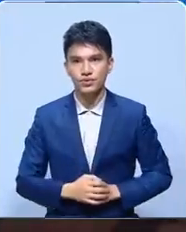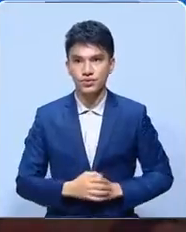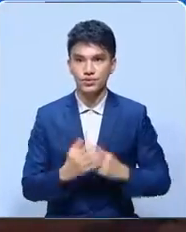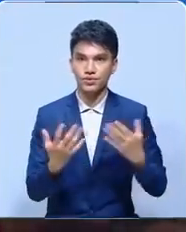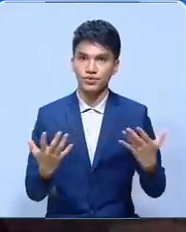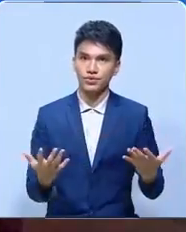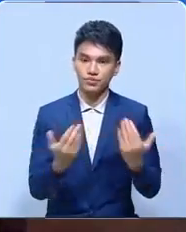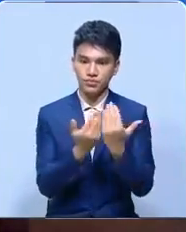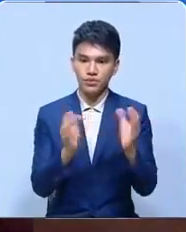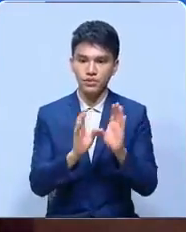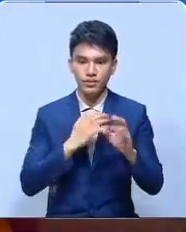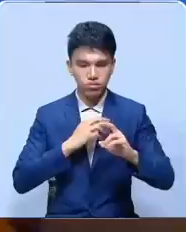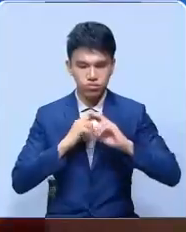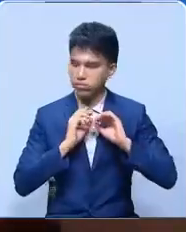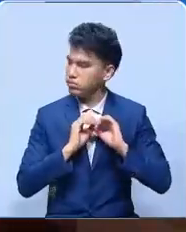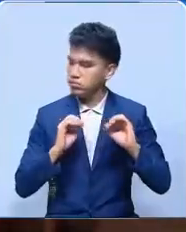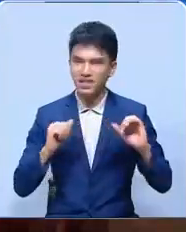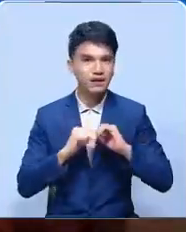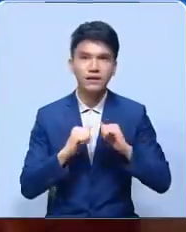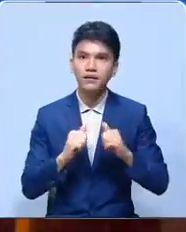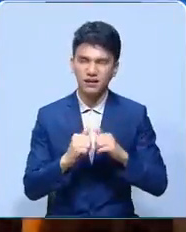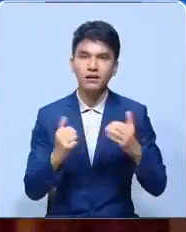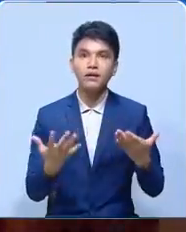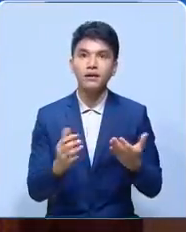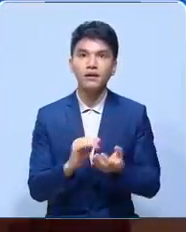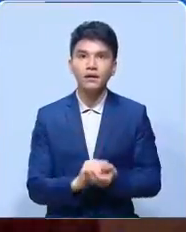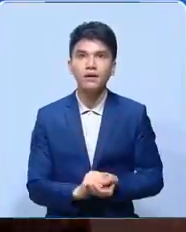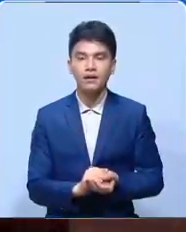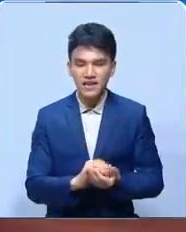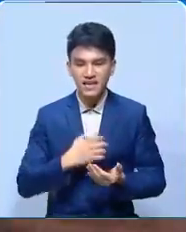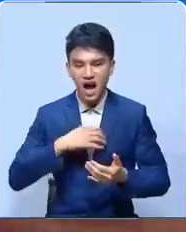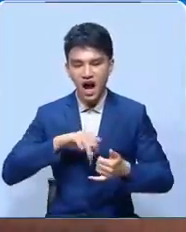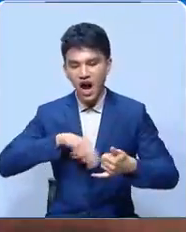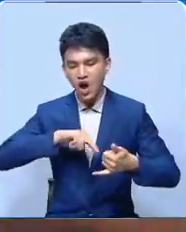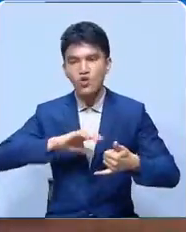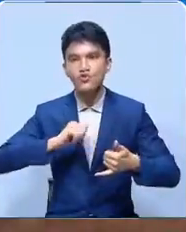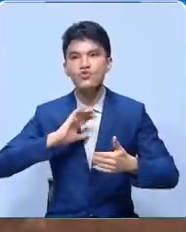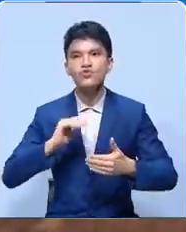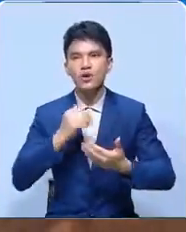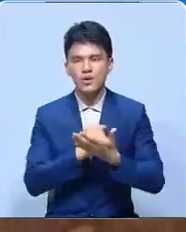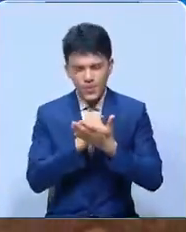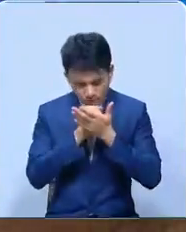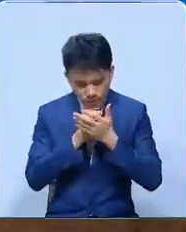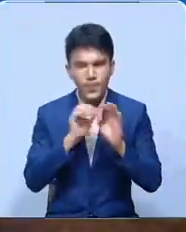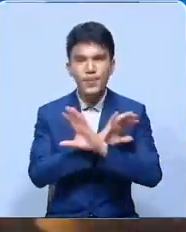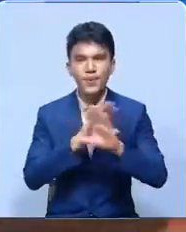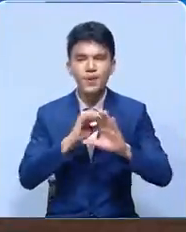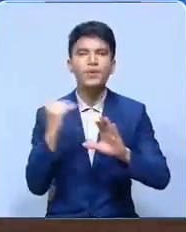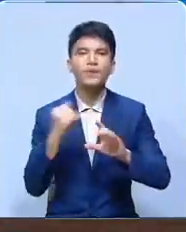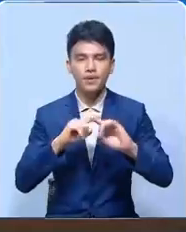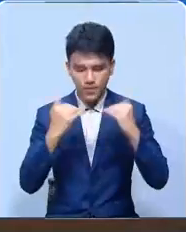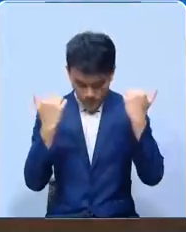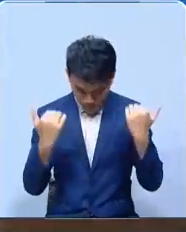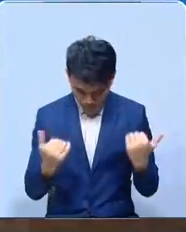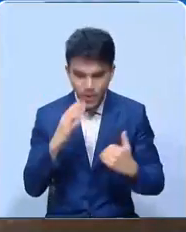ไม่ใช่คนในครอบครัวคนอื่นเขาเอาเรื่องอ่ะถึงขนาดที่ออกปากว่าเอาไปบำบัดทีอ่ะอย่าไปเสพเลยมันไม่มีอะไรดีแต่ก็อย่างว่าแหละ